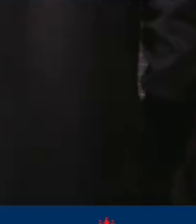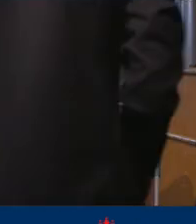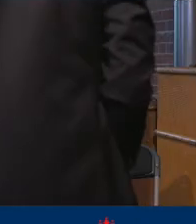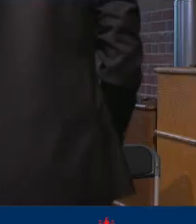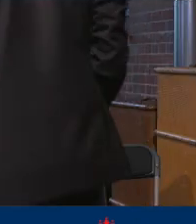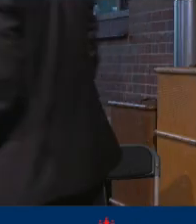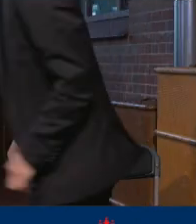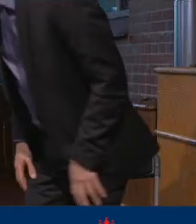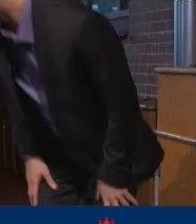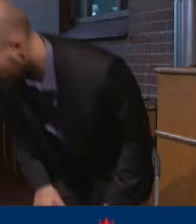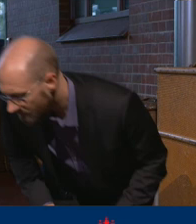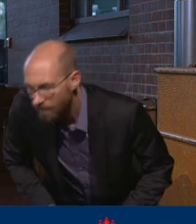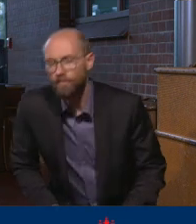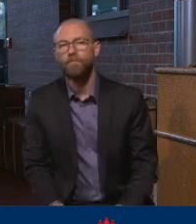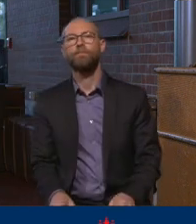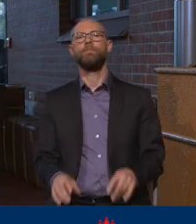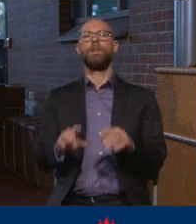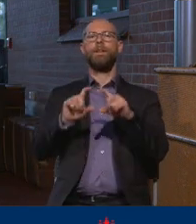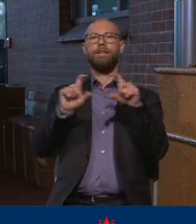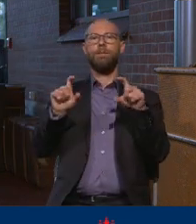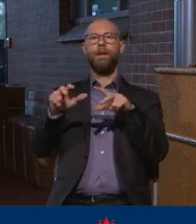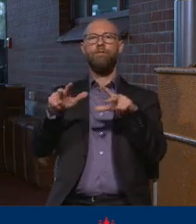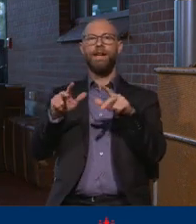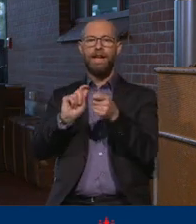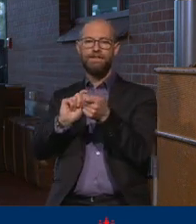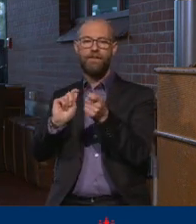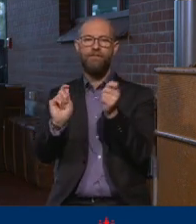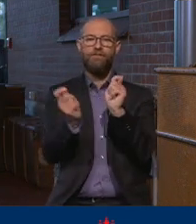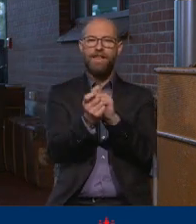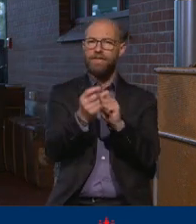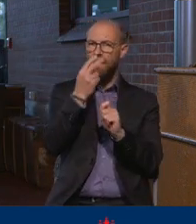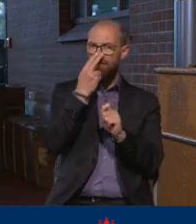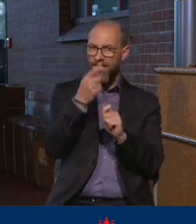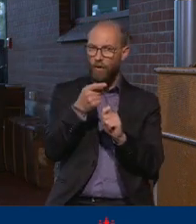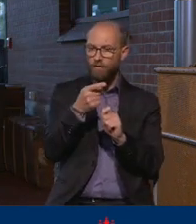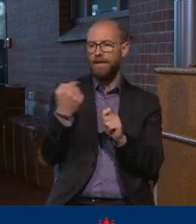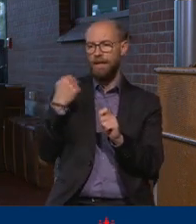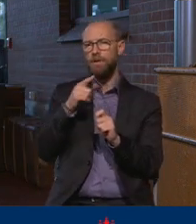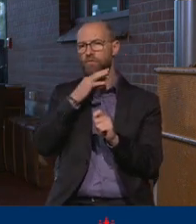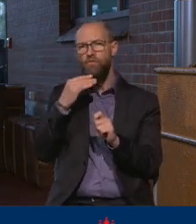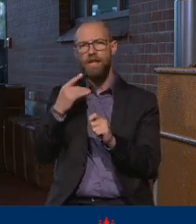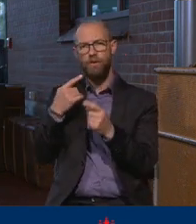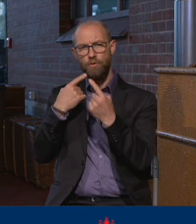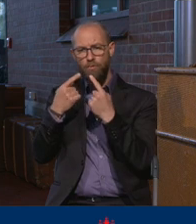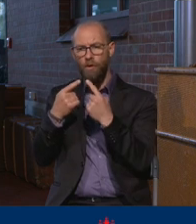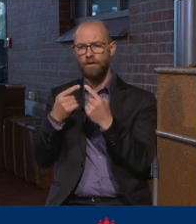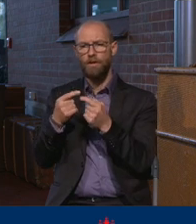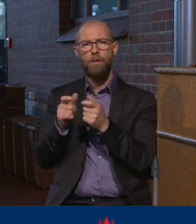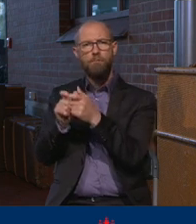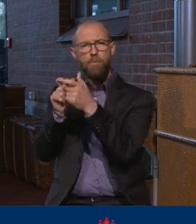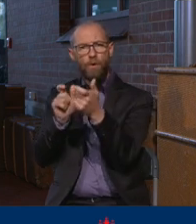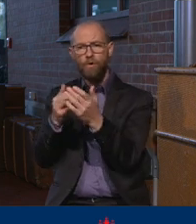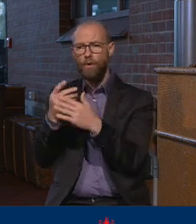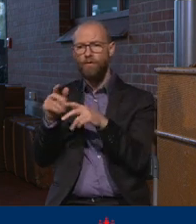über dieses thema der verbindungen der fußgänger beziehungen der neuen brücken und und und gesprochen also ich sehe jetzt nicht dass wir das